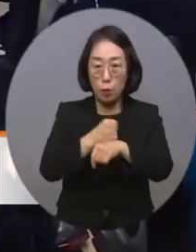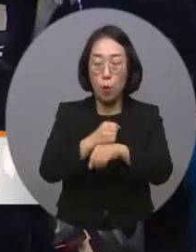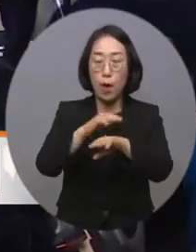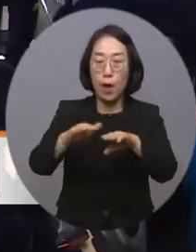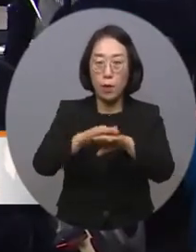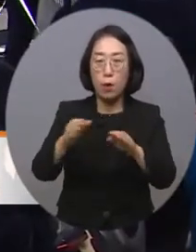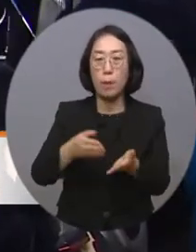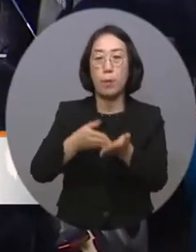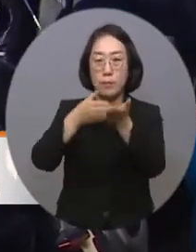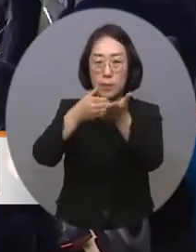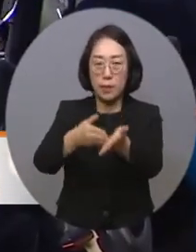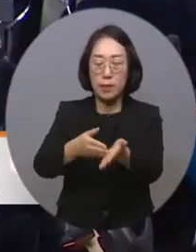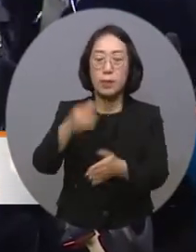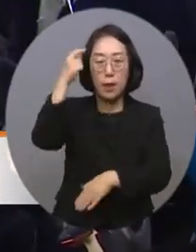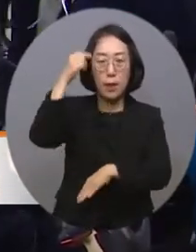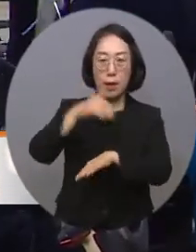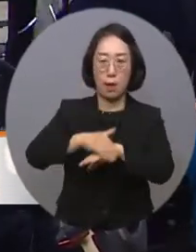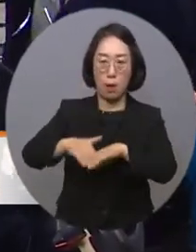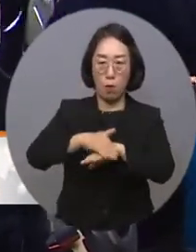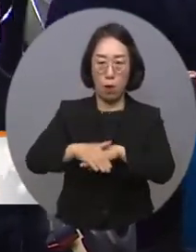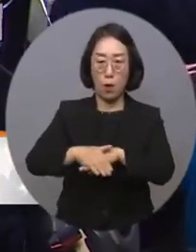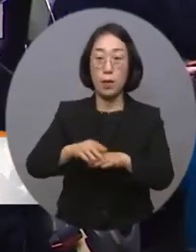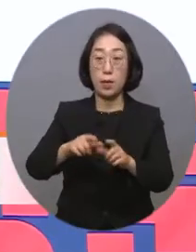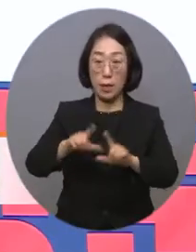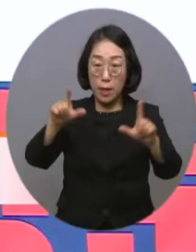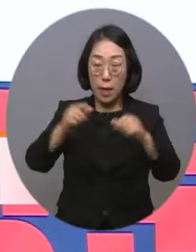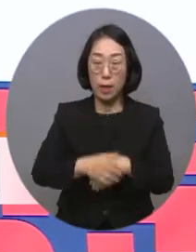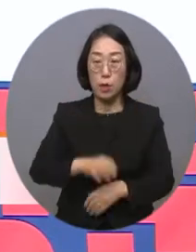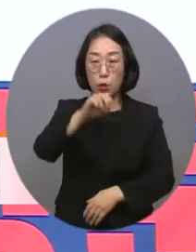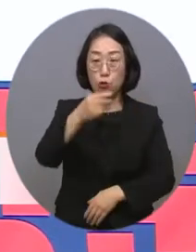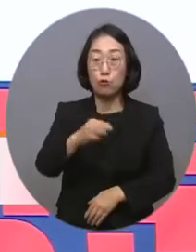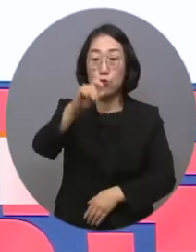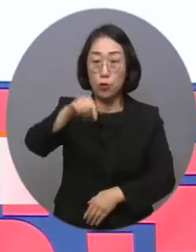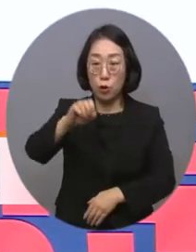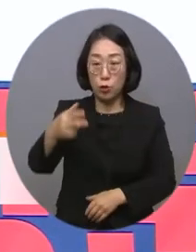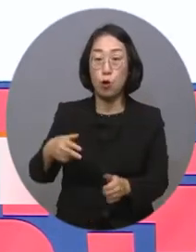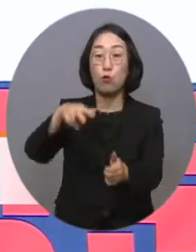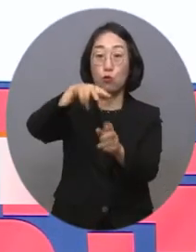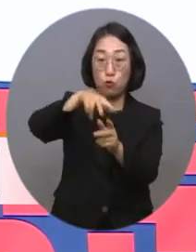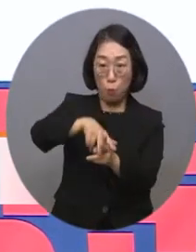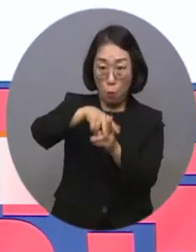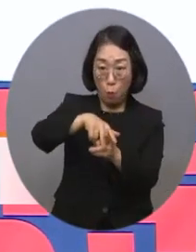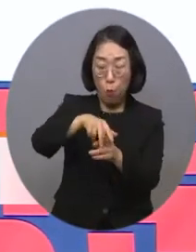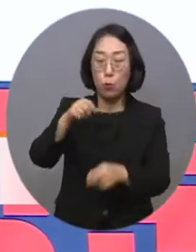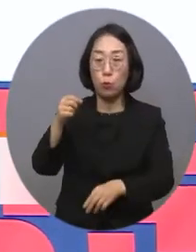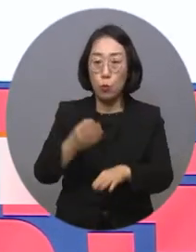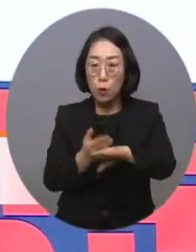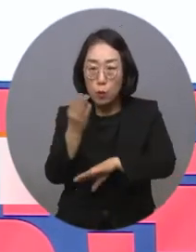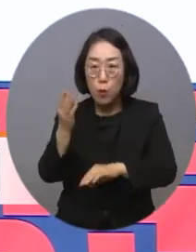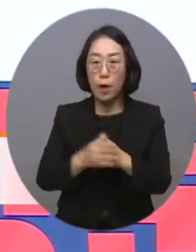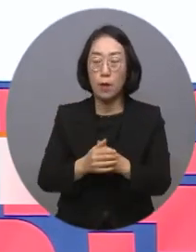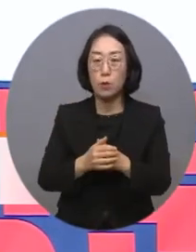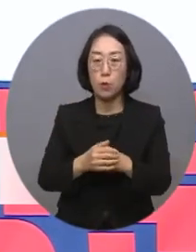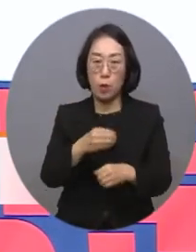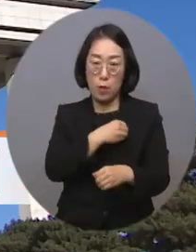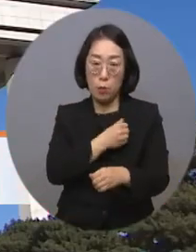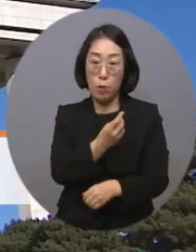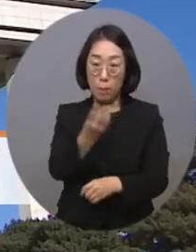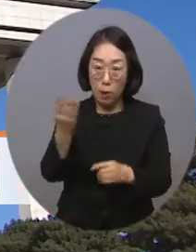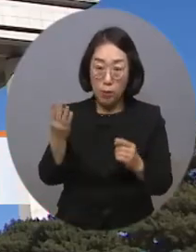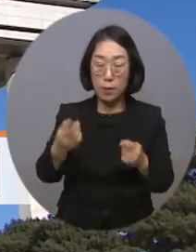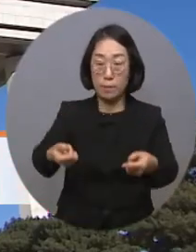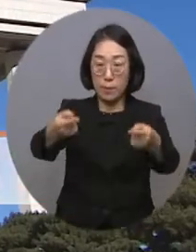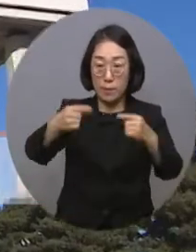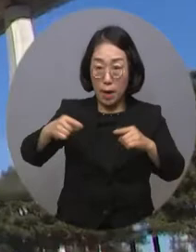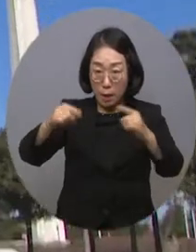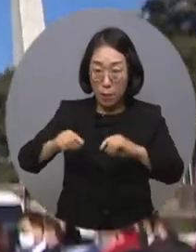예정입니다. 이날 출정식에는 국민의힘 윤석열 대선 후보를 비롯한 중앙장애인위원회 의원들이 참석해